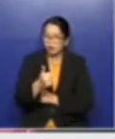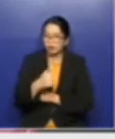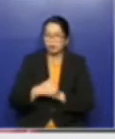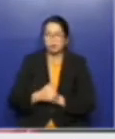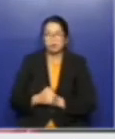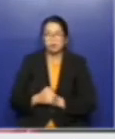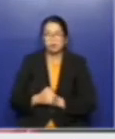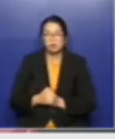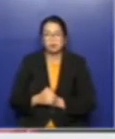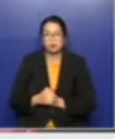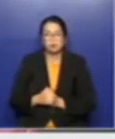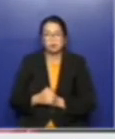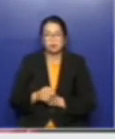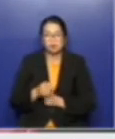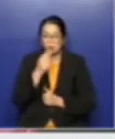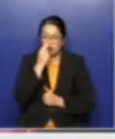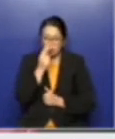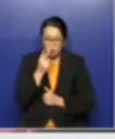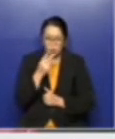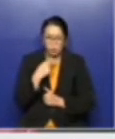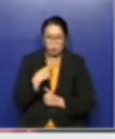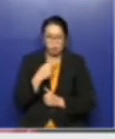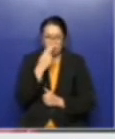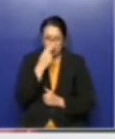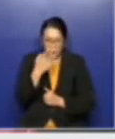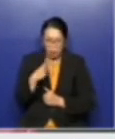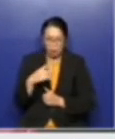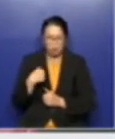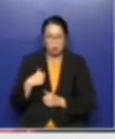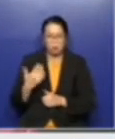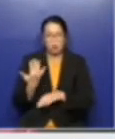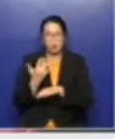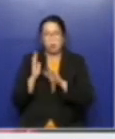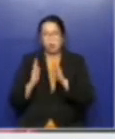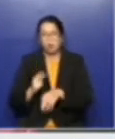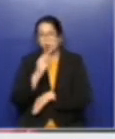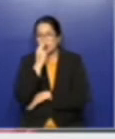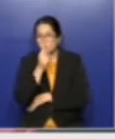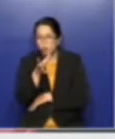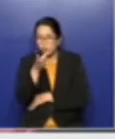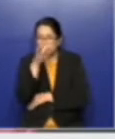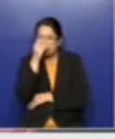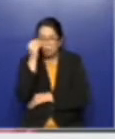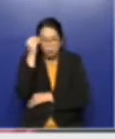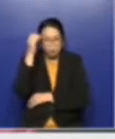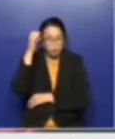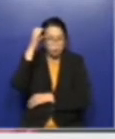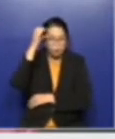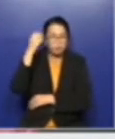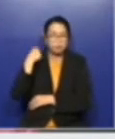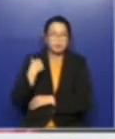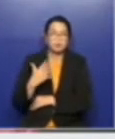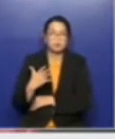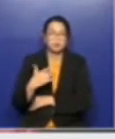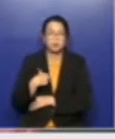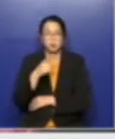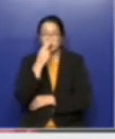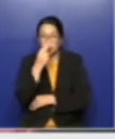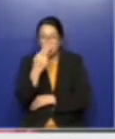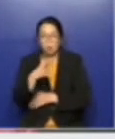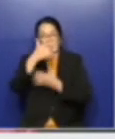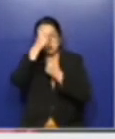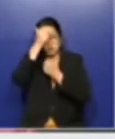เข้าสู่จิตวิญญาณของผู้เสพสื่อได้หรือไม่ปีนี้ค่ะท่านประธานคะดิฉันอยากให้ไทย